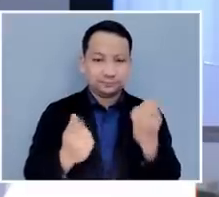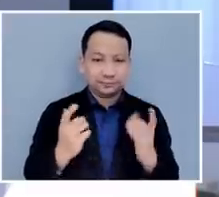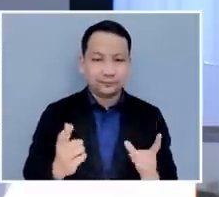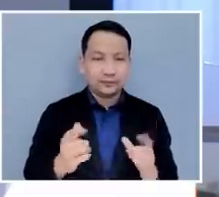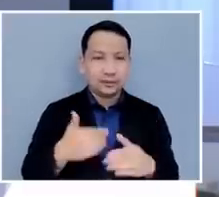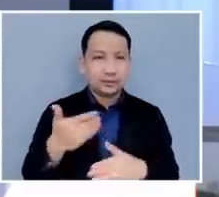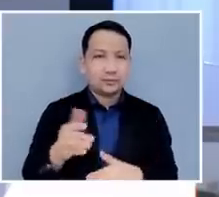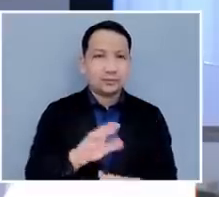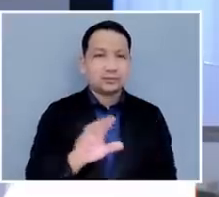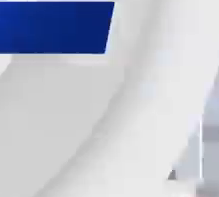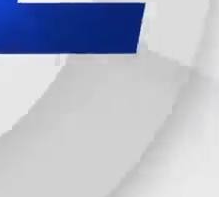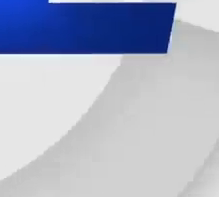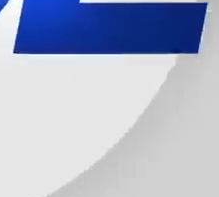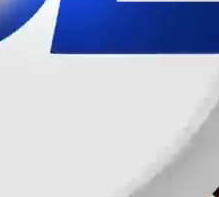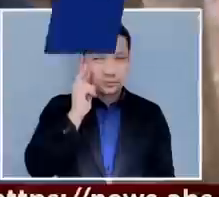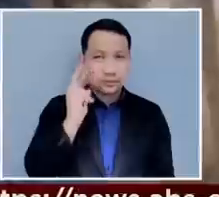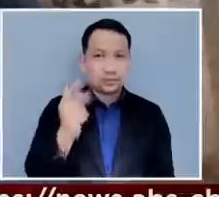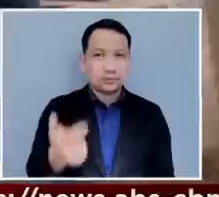Lady Vicencio.